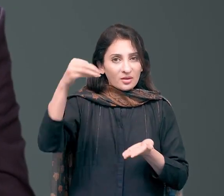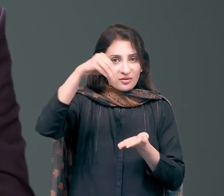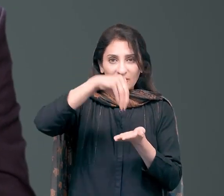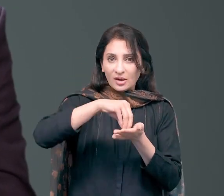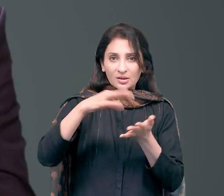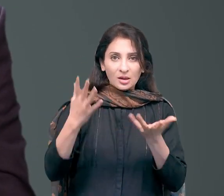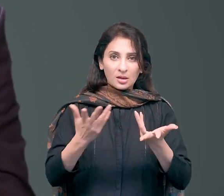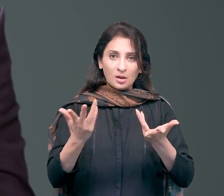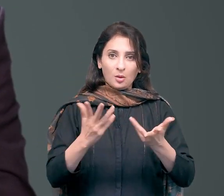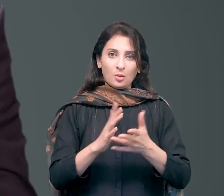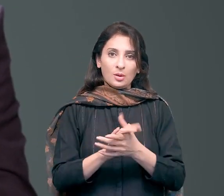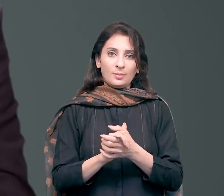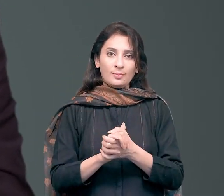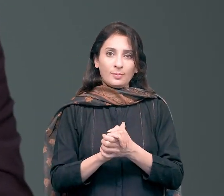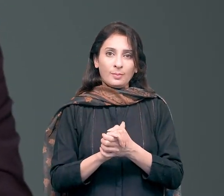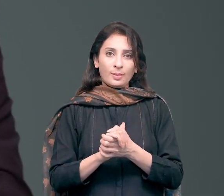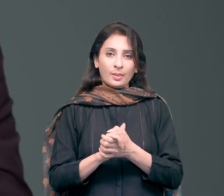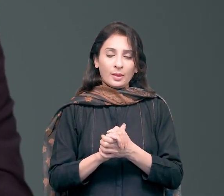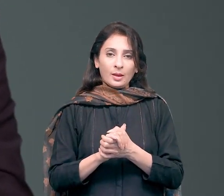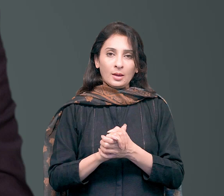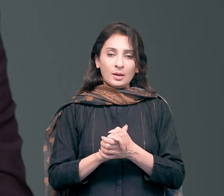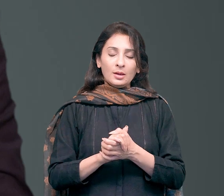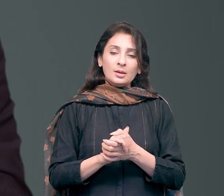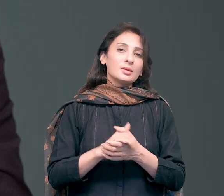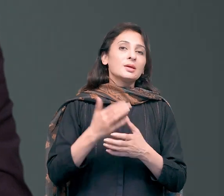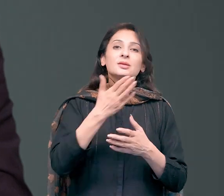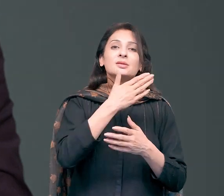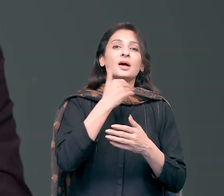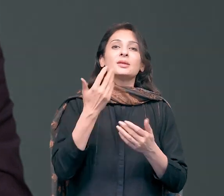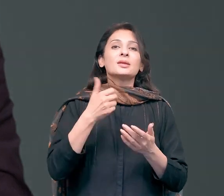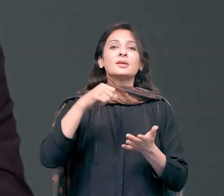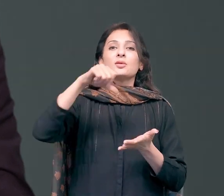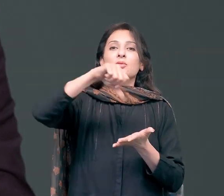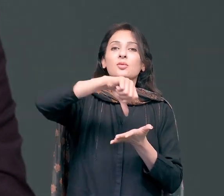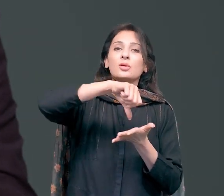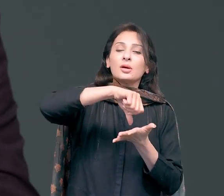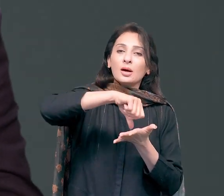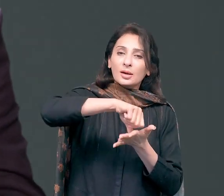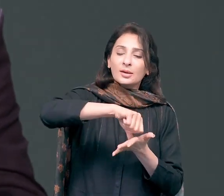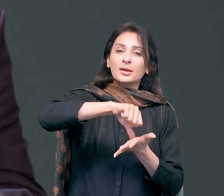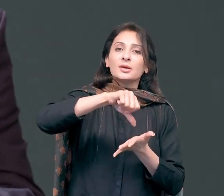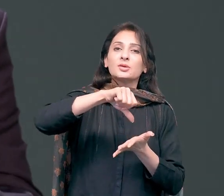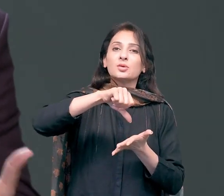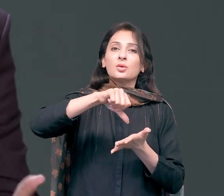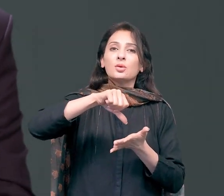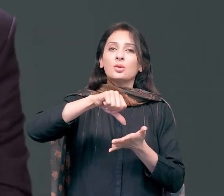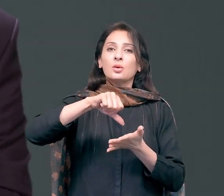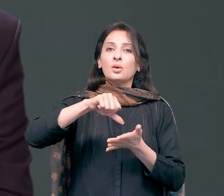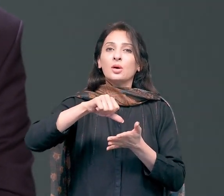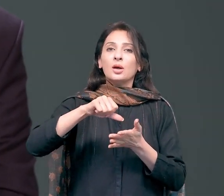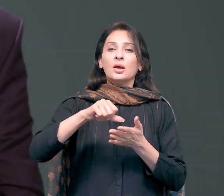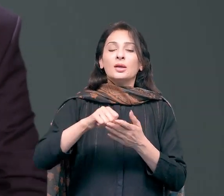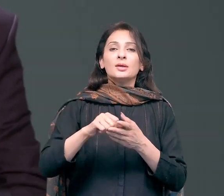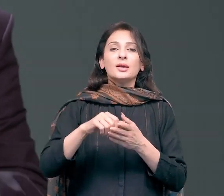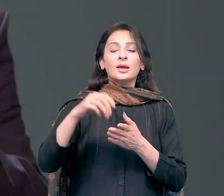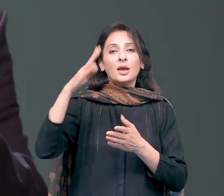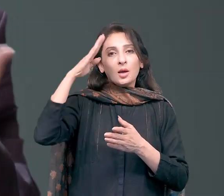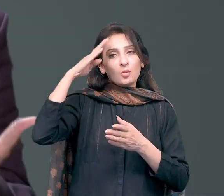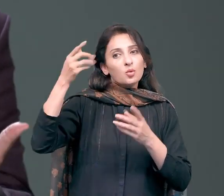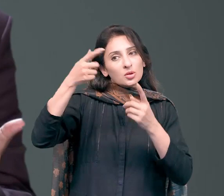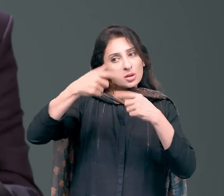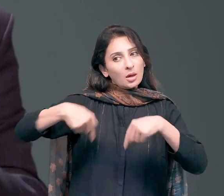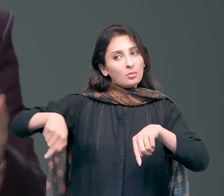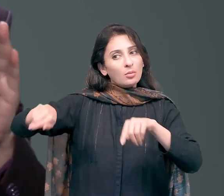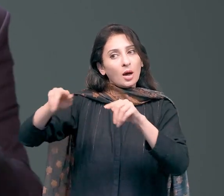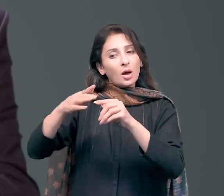کہ جب نہ چاہتے ہوئے بھی انگریزوں کی ہمدردی یہاں مسلمانوں کی طرف زیادہ ہوئی۔ ایک اور وجہ یہ